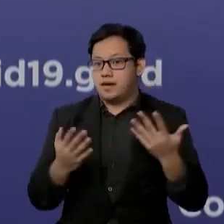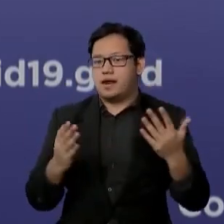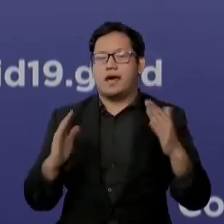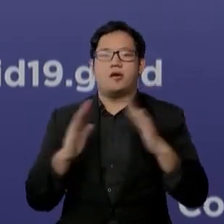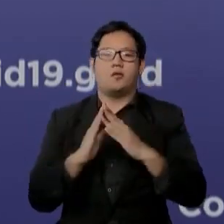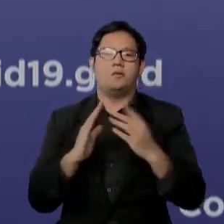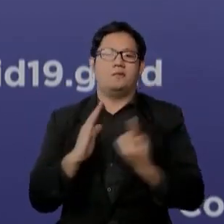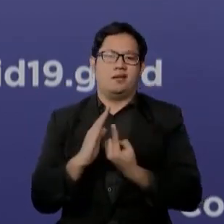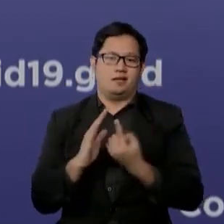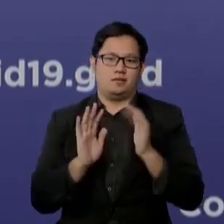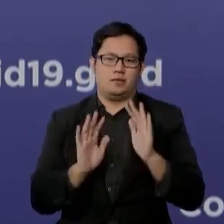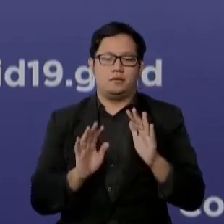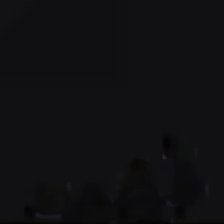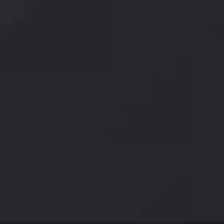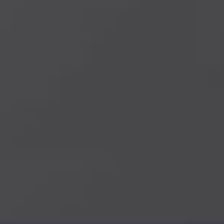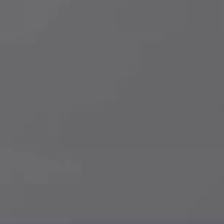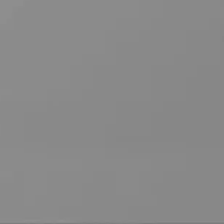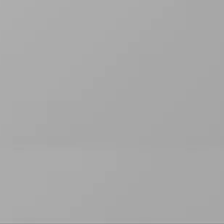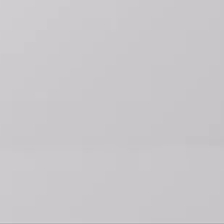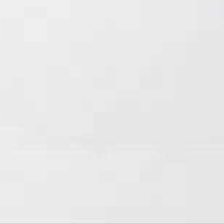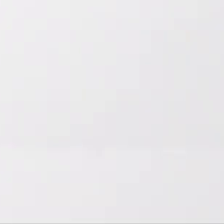bersama keluarga